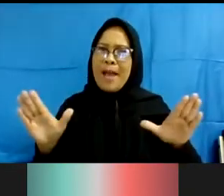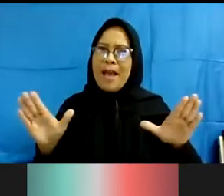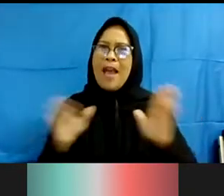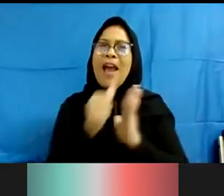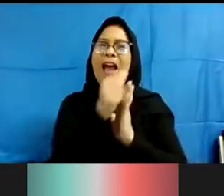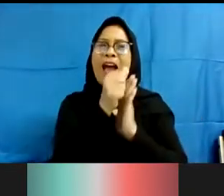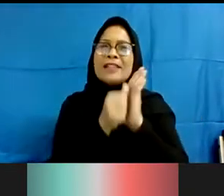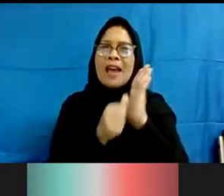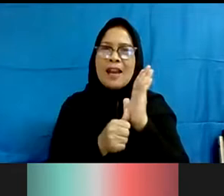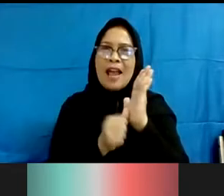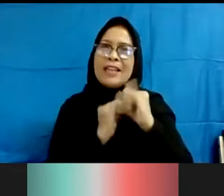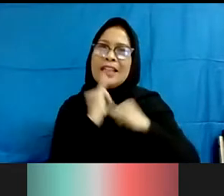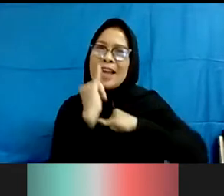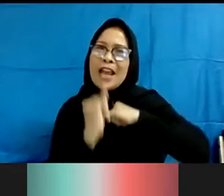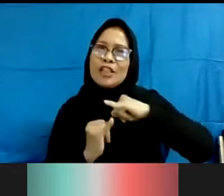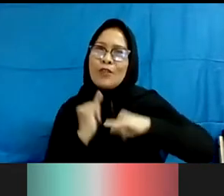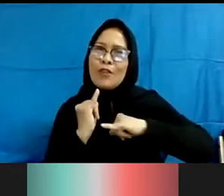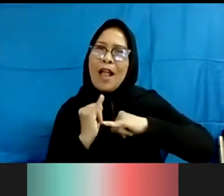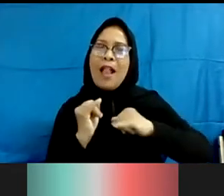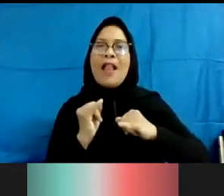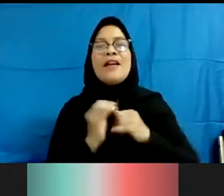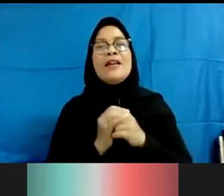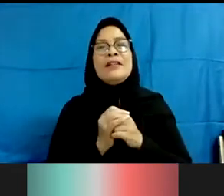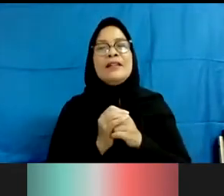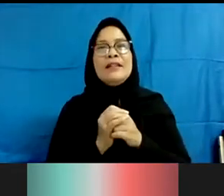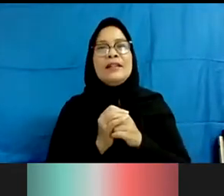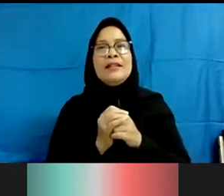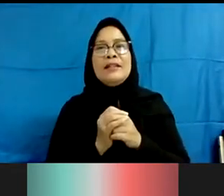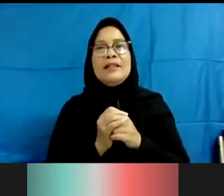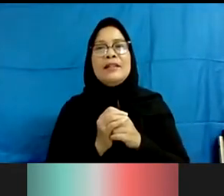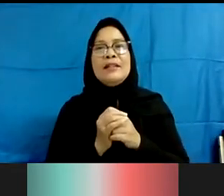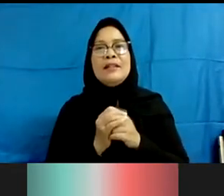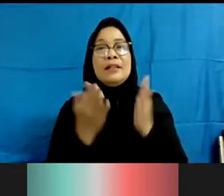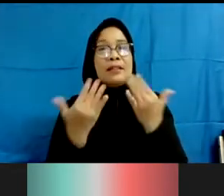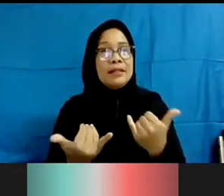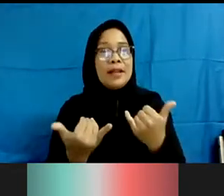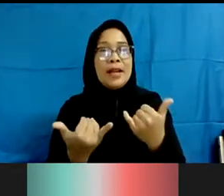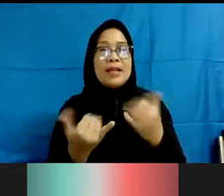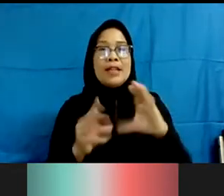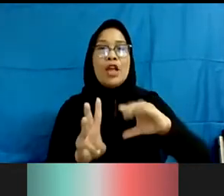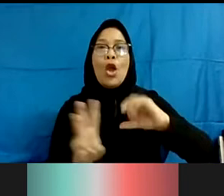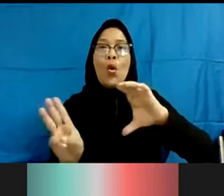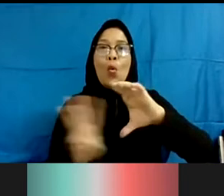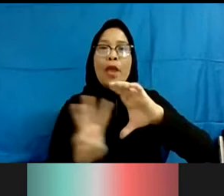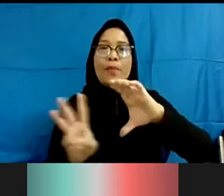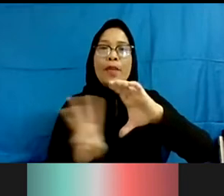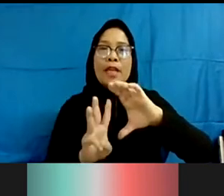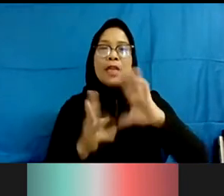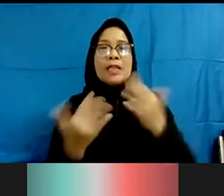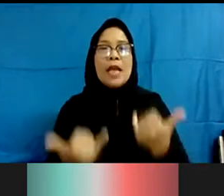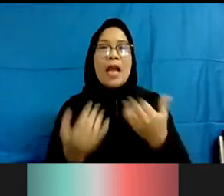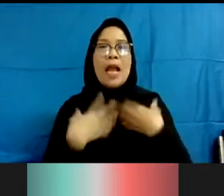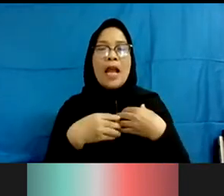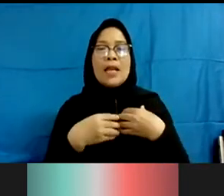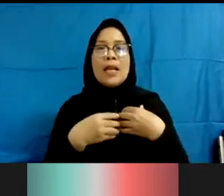ke acara internasional maupun internasional. Dan pada kesempatan webinar kali ini, beliau akan